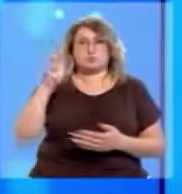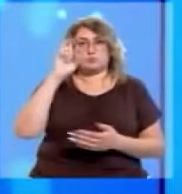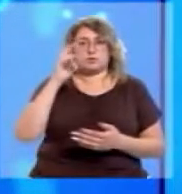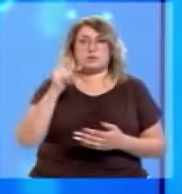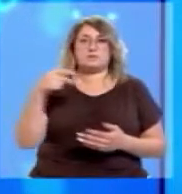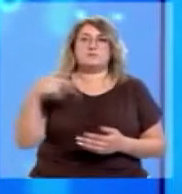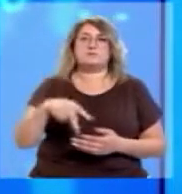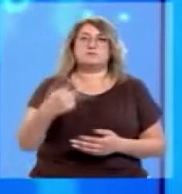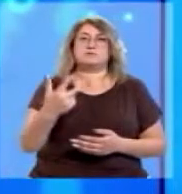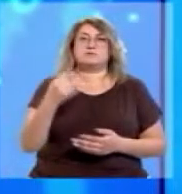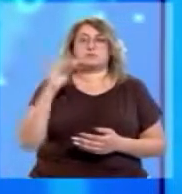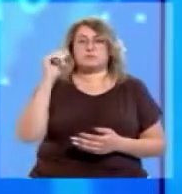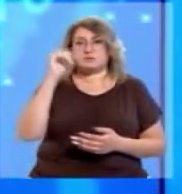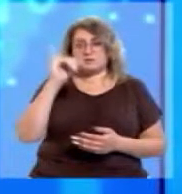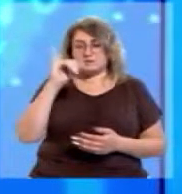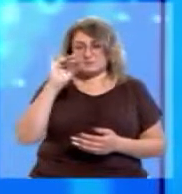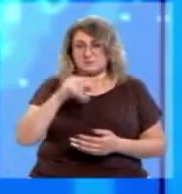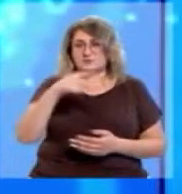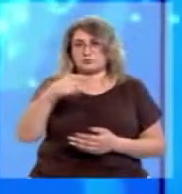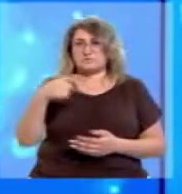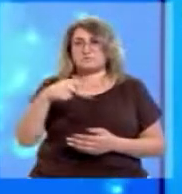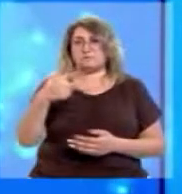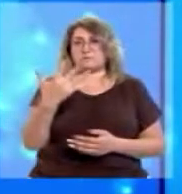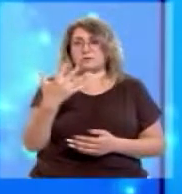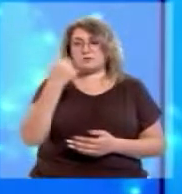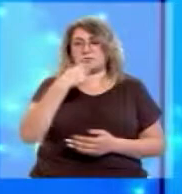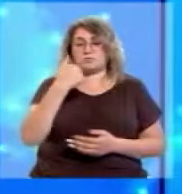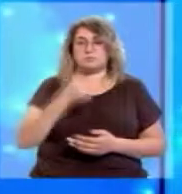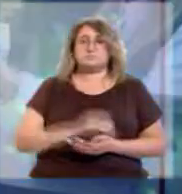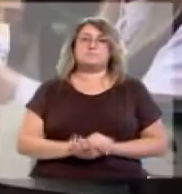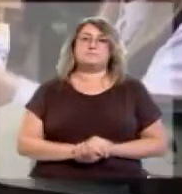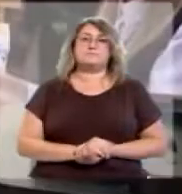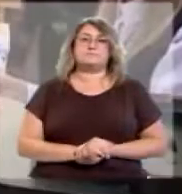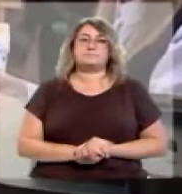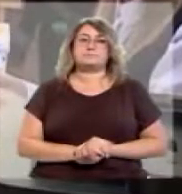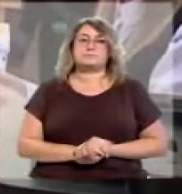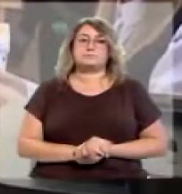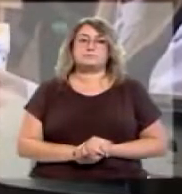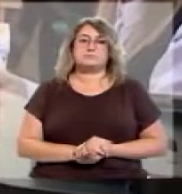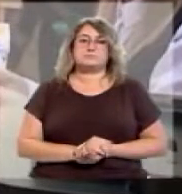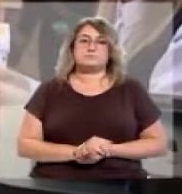2023-2025 жылдарға арналған республикалық бюджет жобасында көрсетілген.